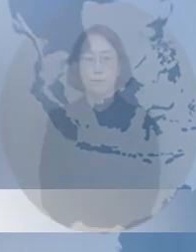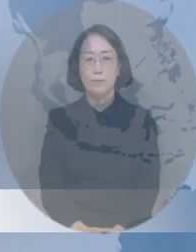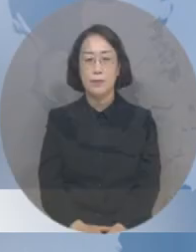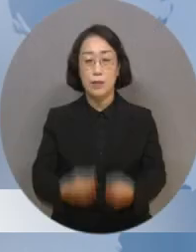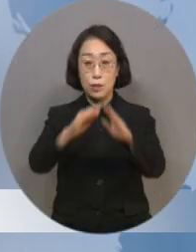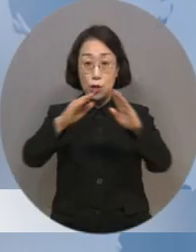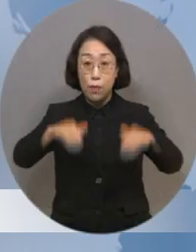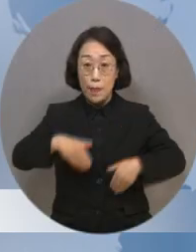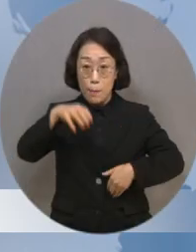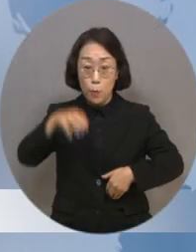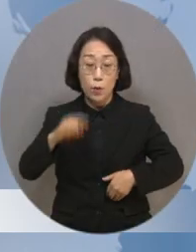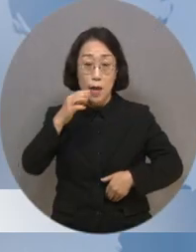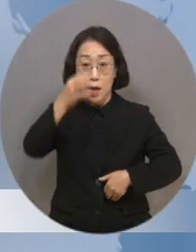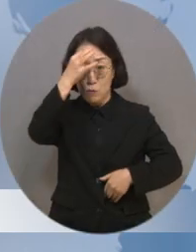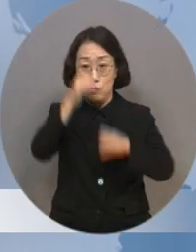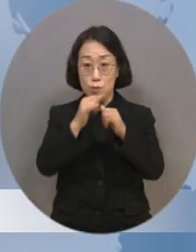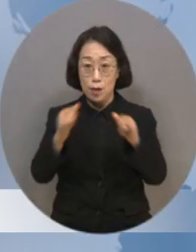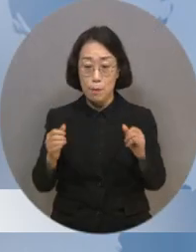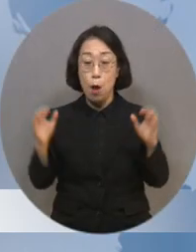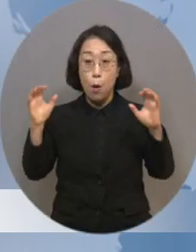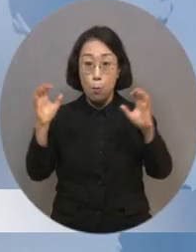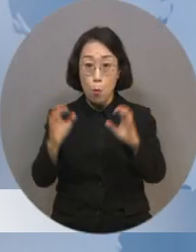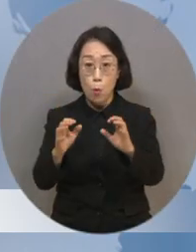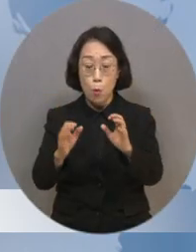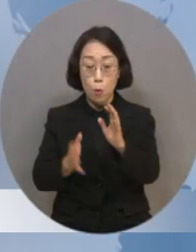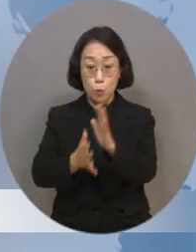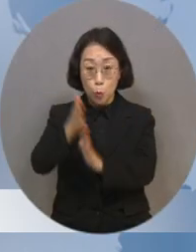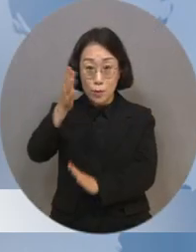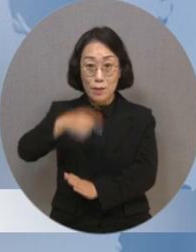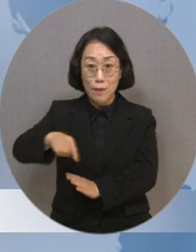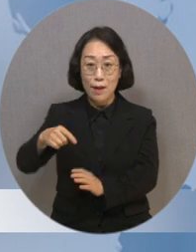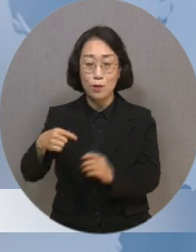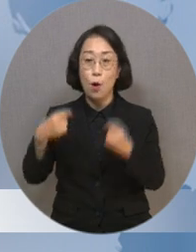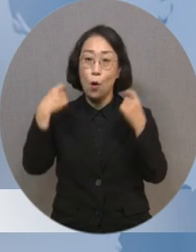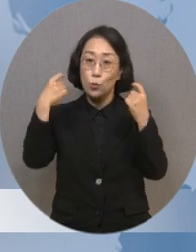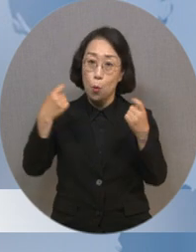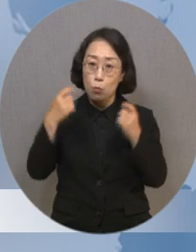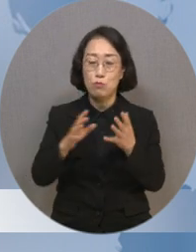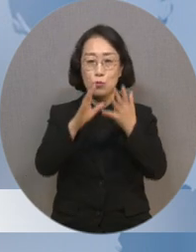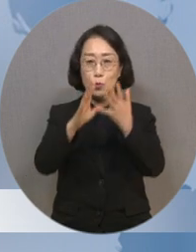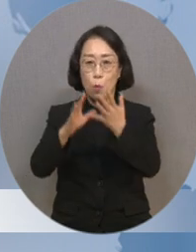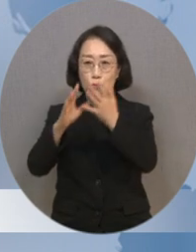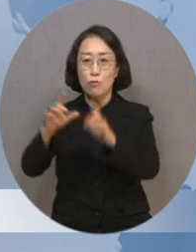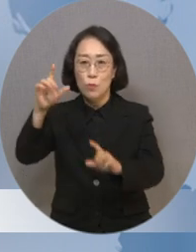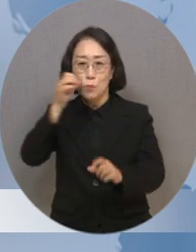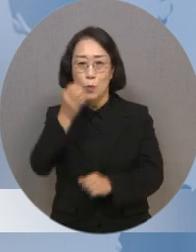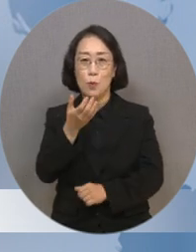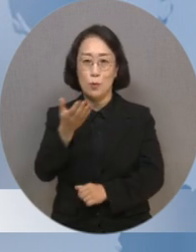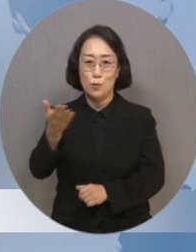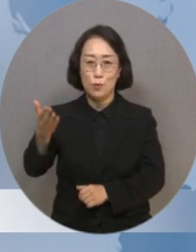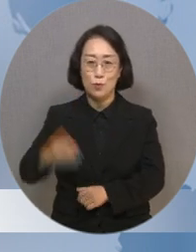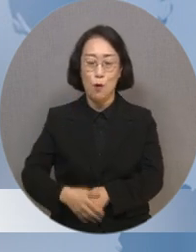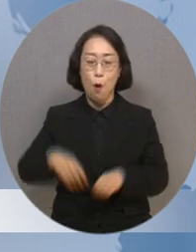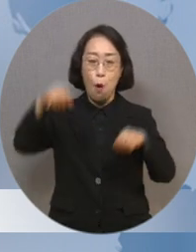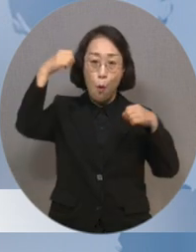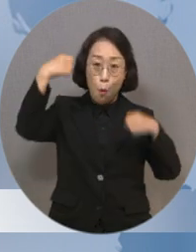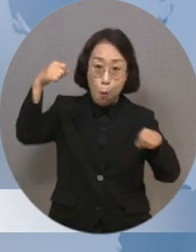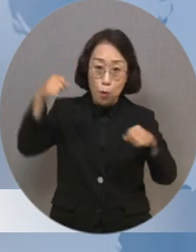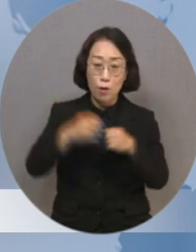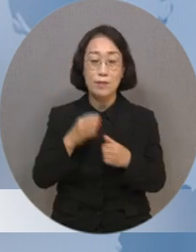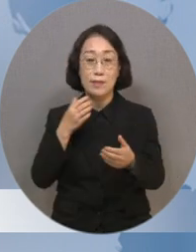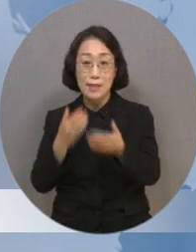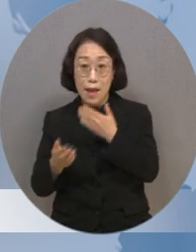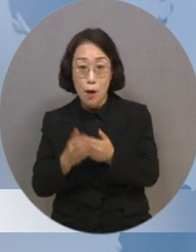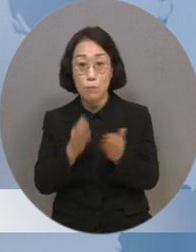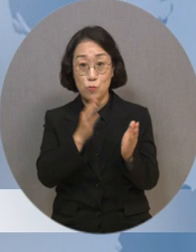전남 지역의 예술인들이 모여 도심 속 피크닉을 연출했습니다. 다채로운 체험과 공연을 통해 지역